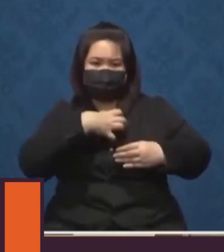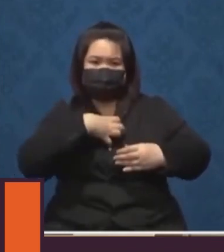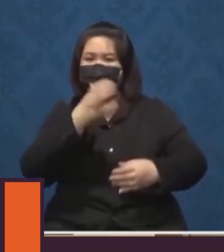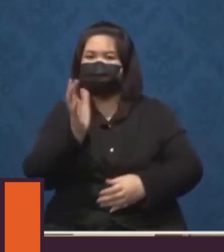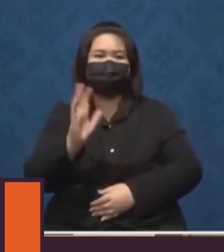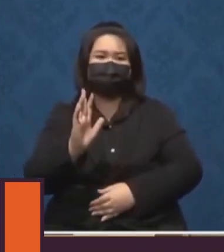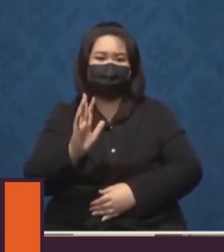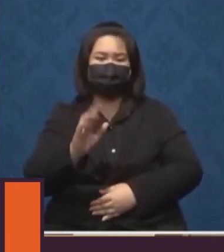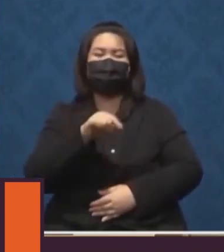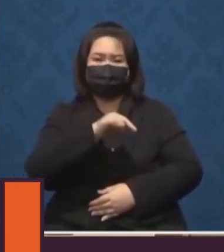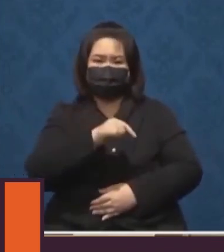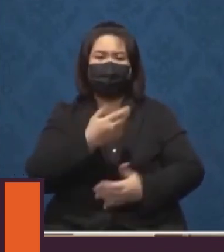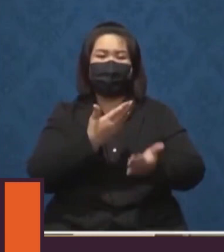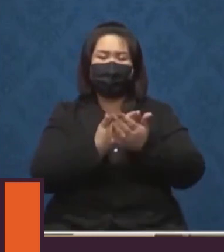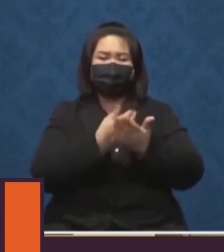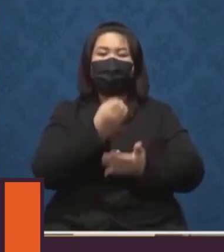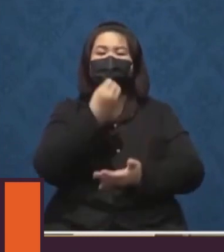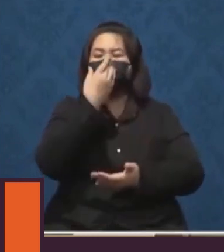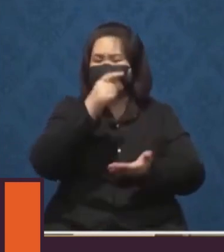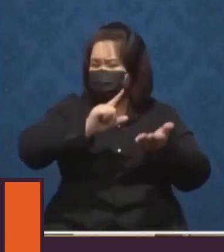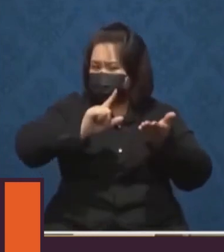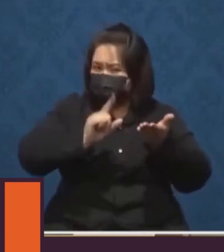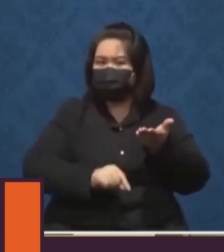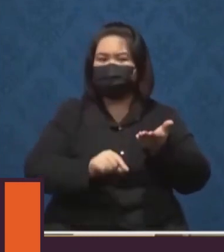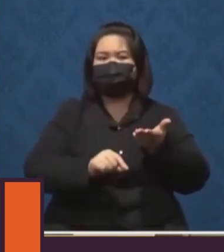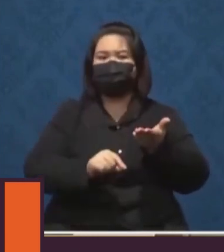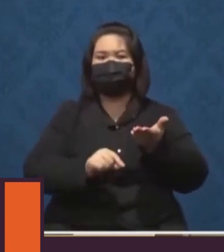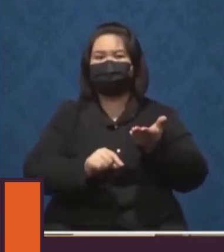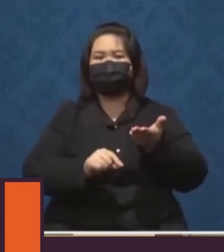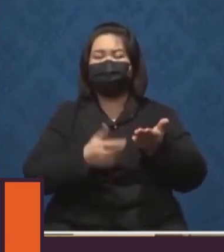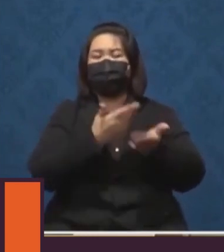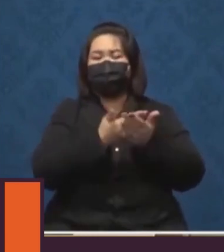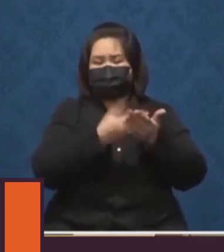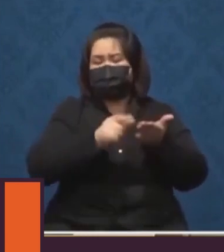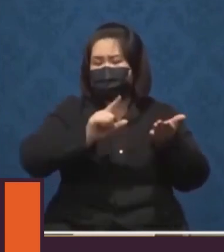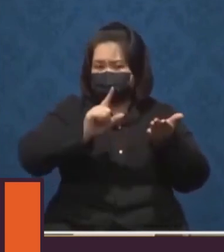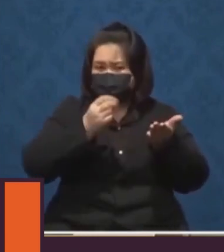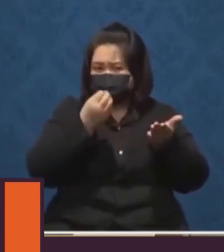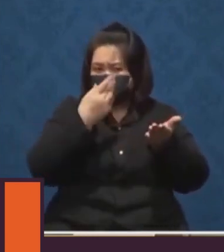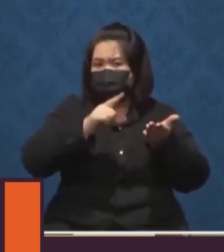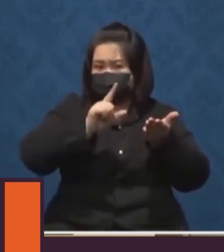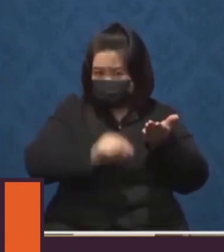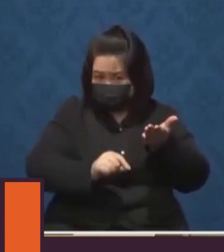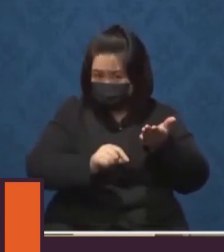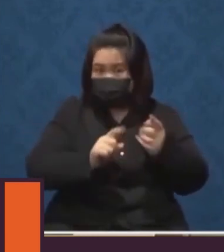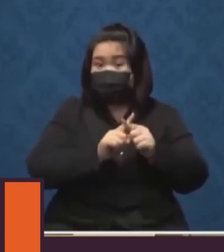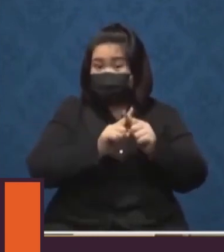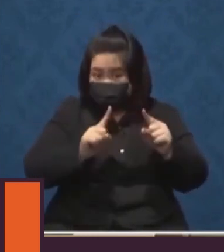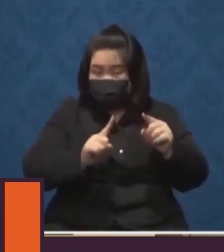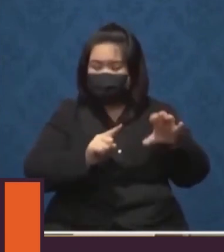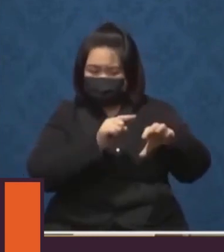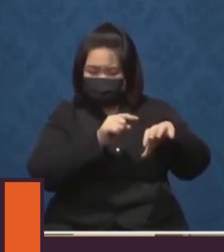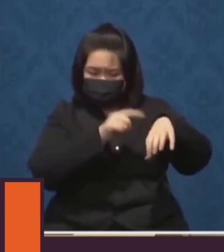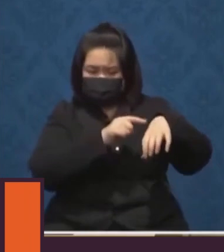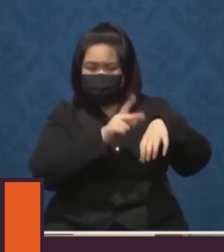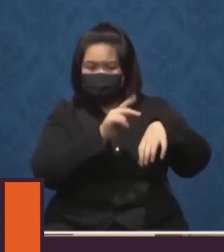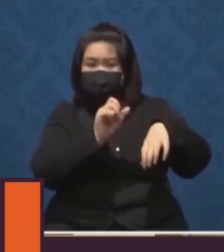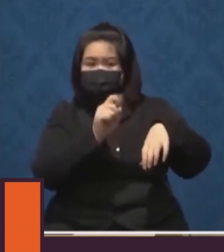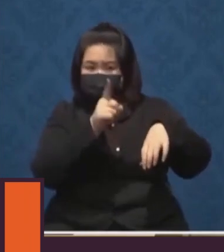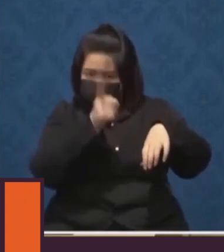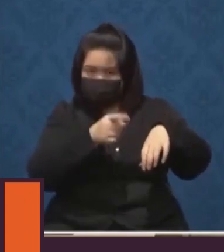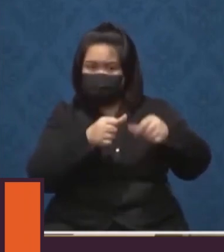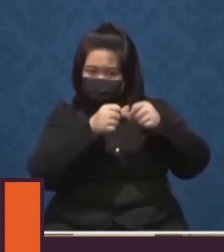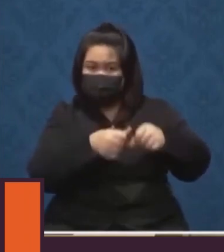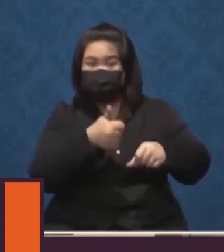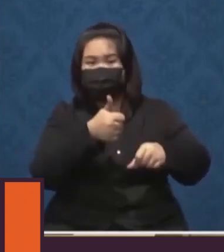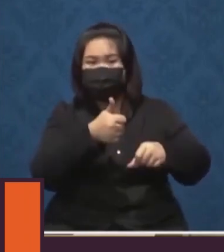ดอกเบี้ยที่ต่ำที่สุดที่สามารถทำให้กองทุนนั้นบริหารจัดการได้และสิ่งที่ทำให้ยังคงต้องมีอัตราดอก